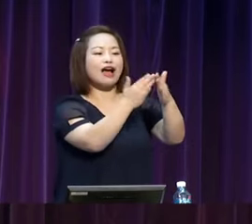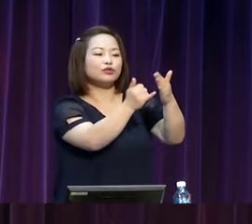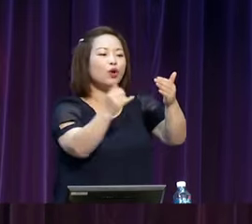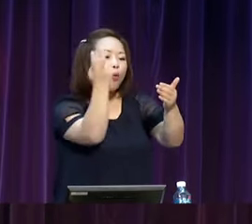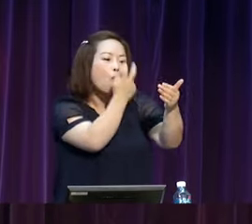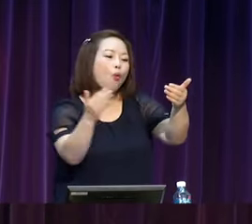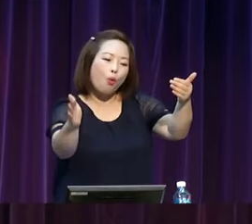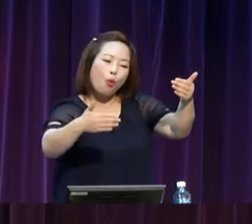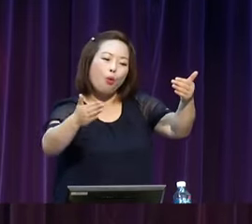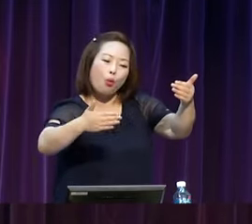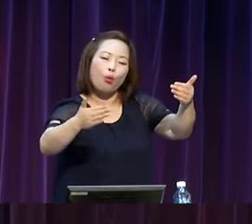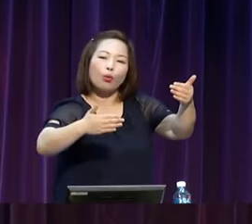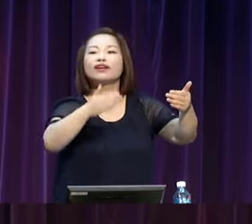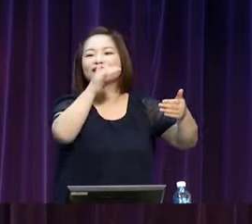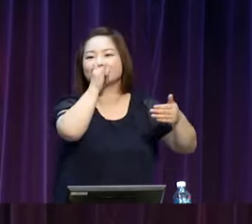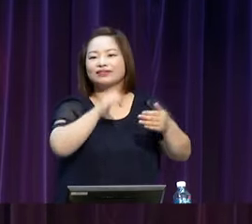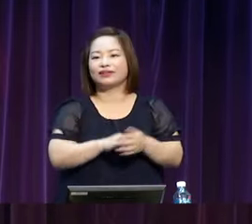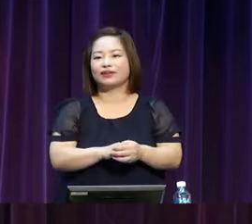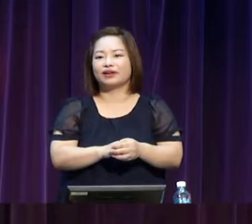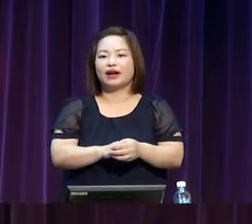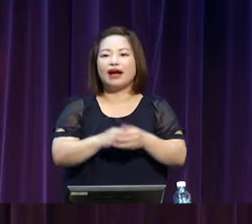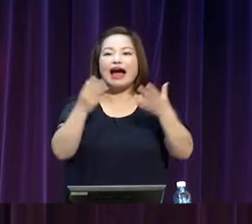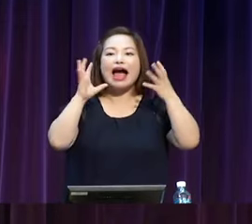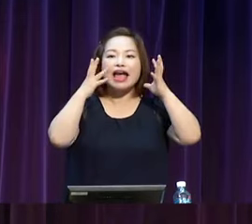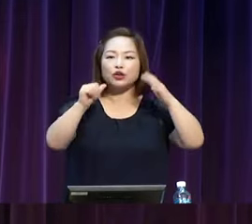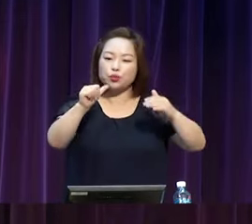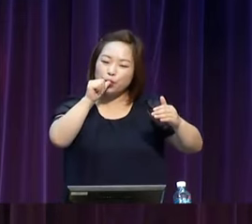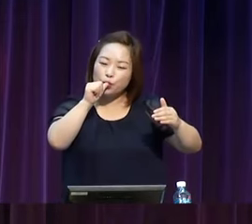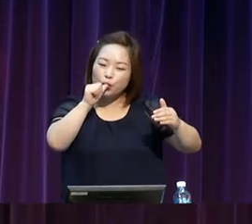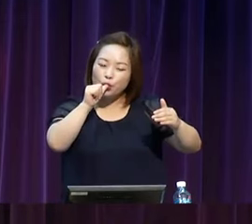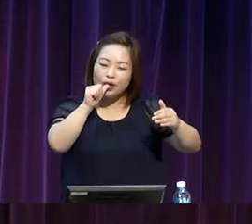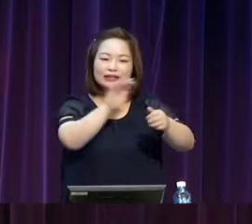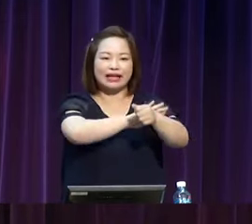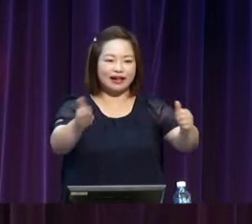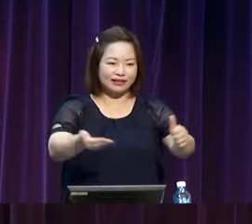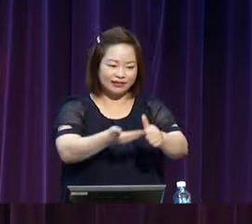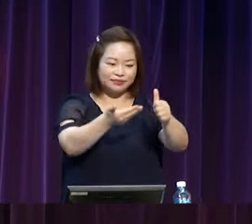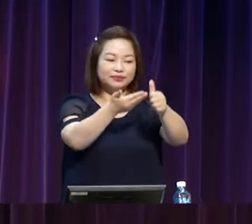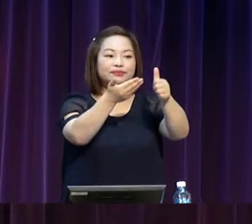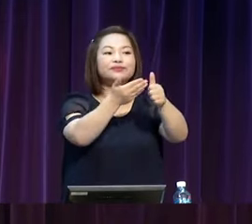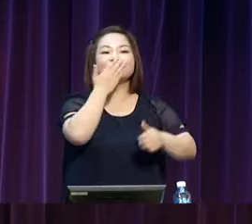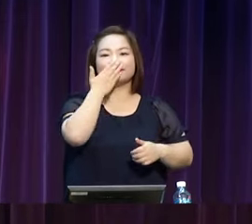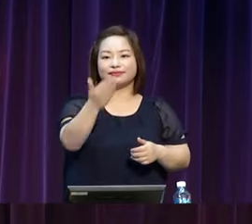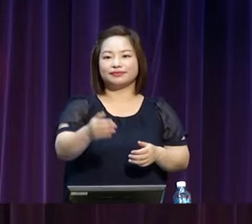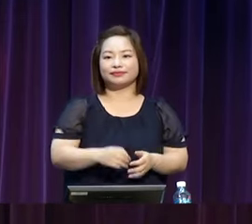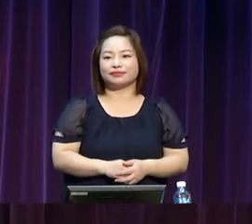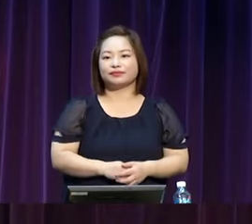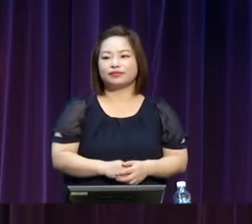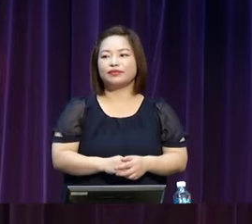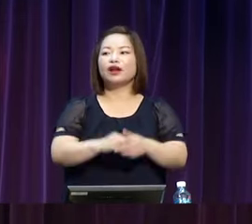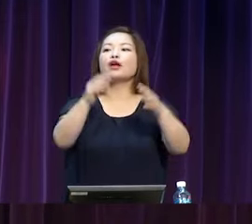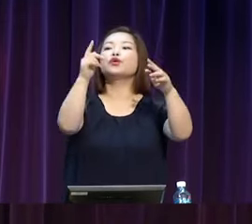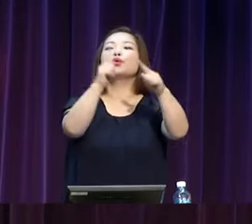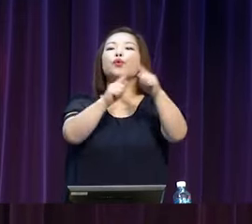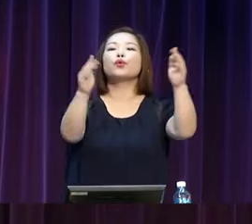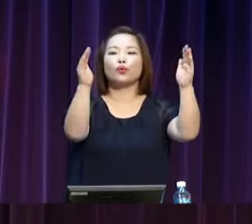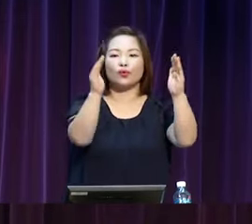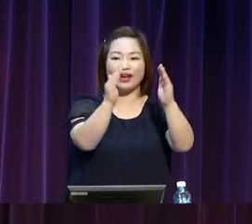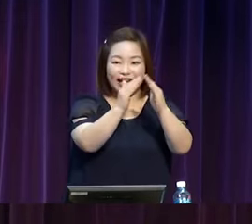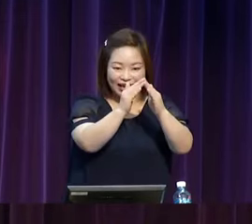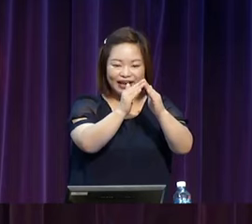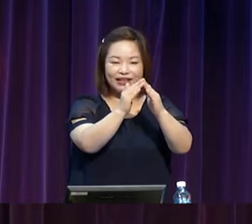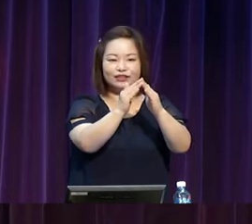그 가운데에서 아이는 정상적으로 잘 자랄 수 있을 거예요. 교회는 마치